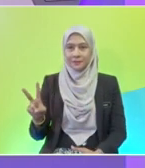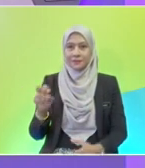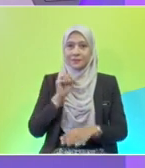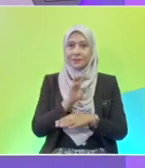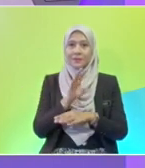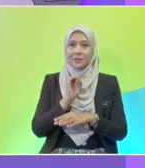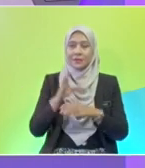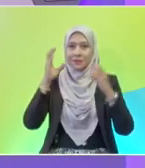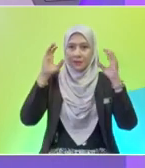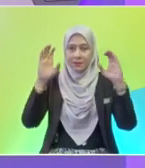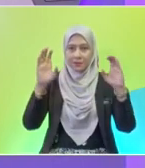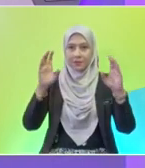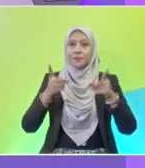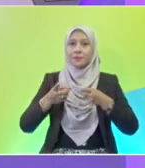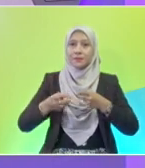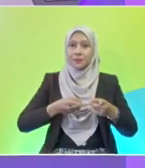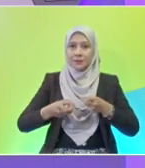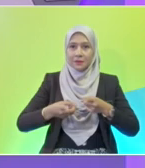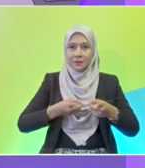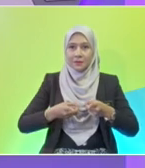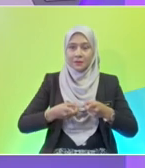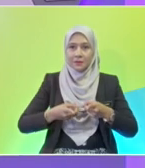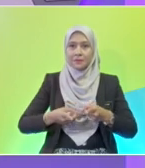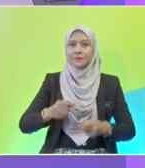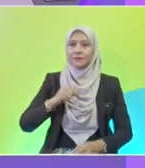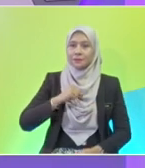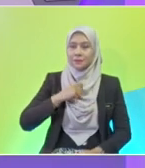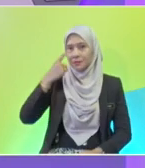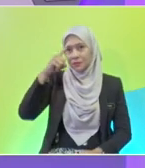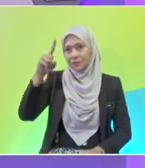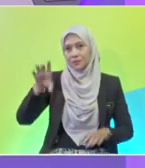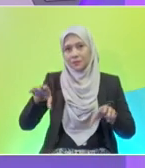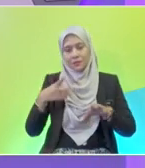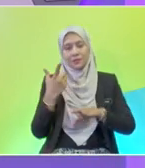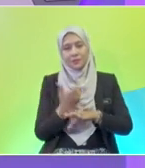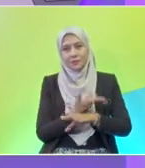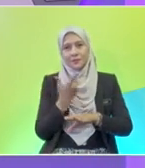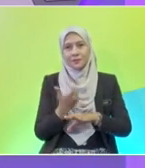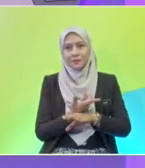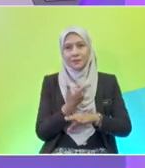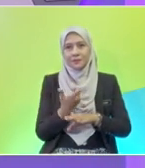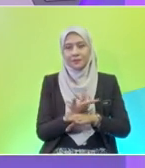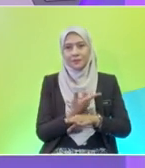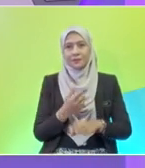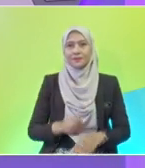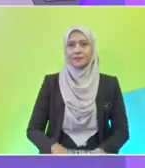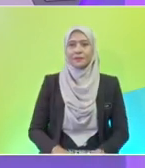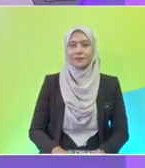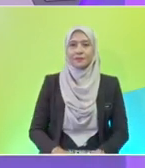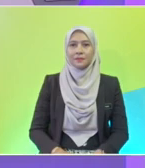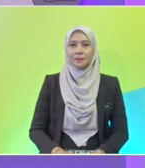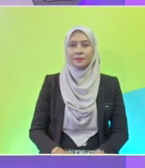disiplinkan diri untuk membuat latih tube dia tak boleh macam ini Irfan contoh dia Hari ini